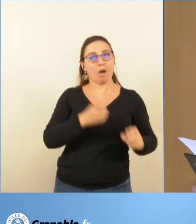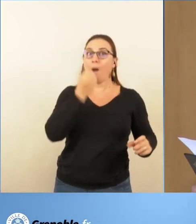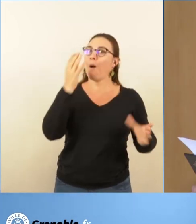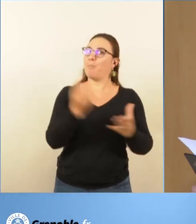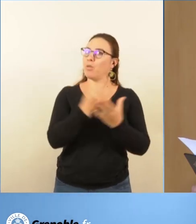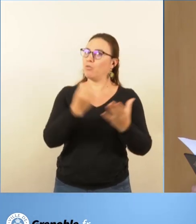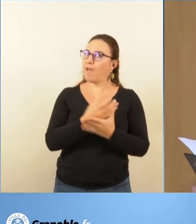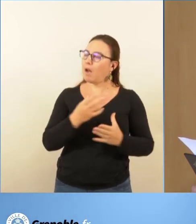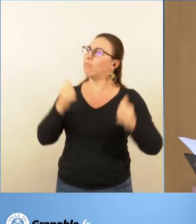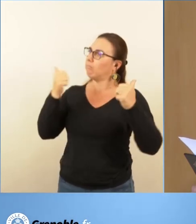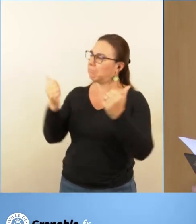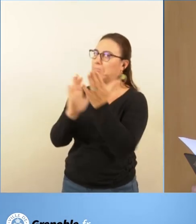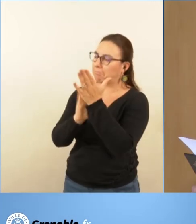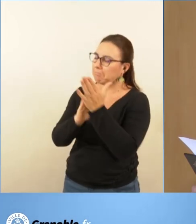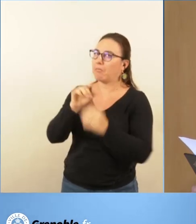faut savoir accepter